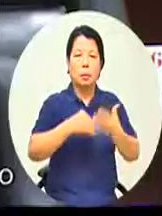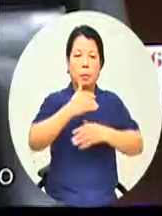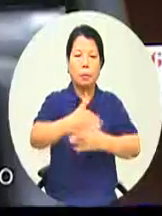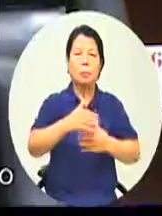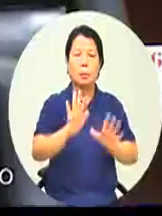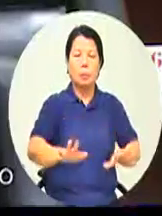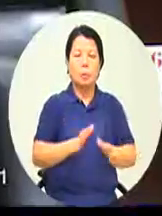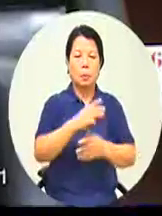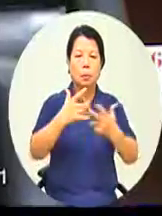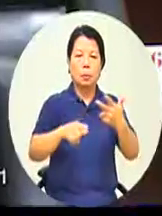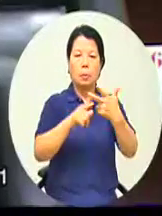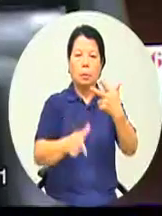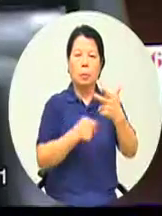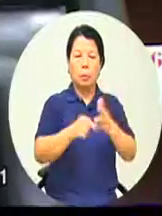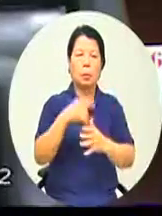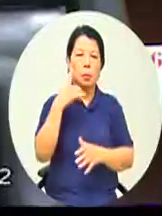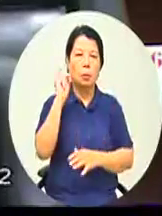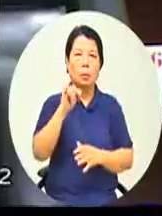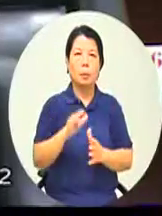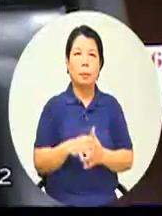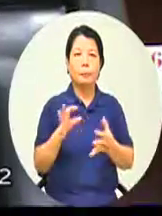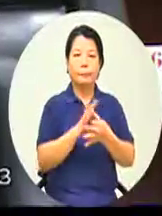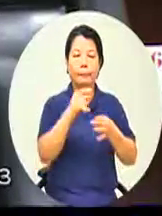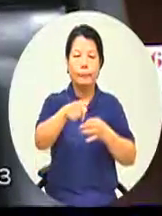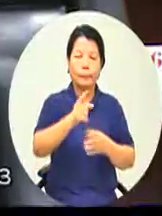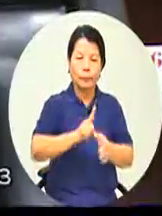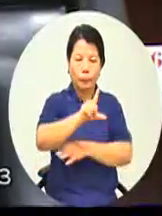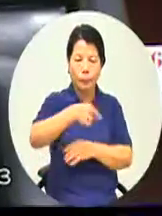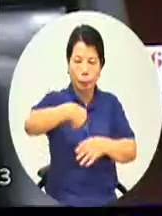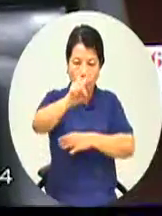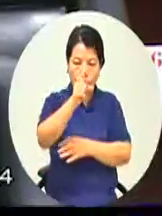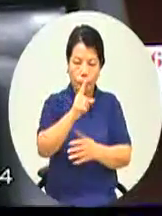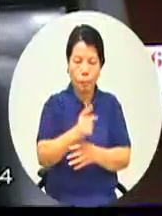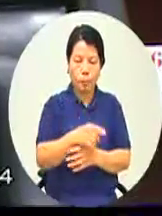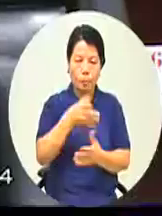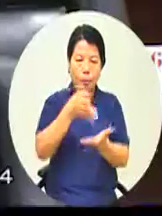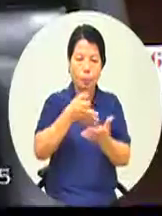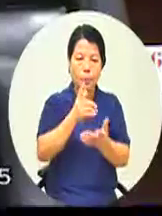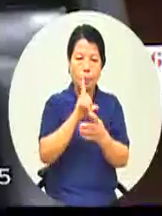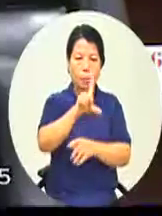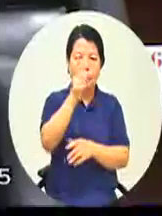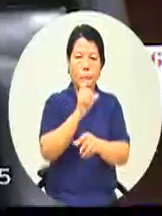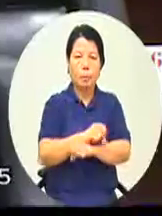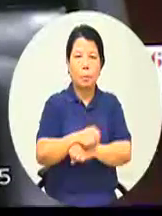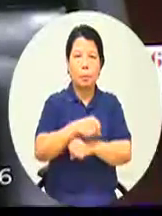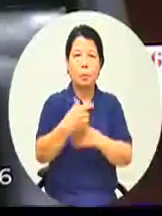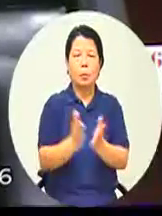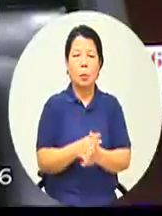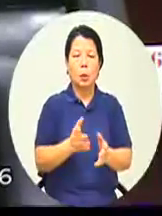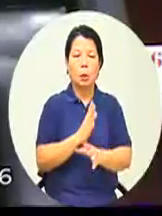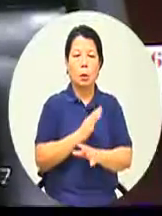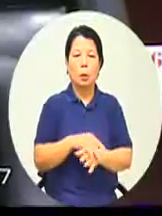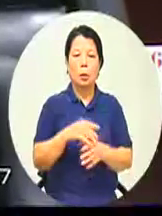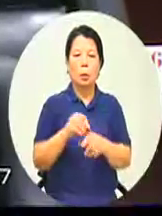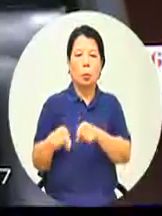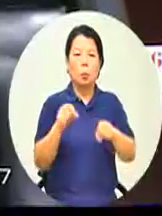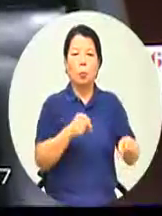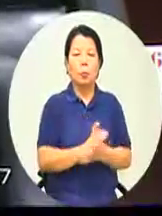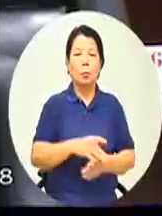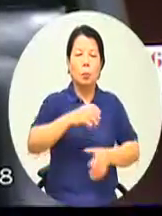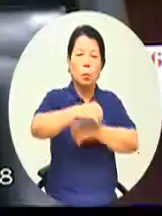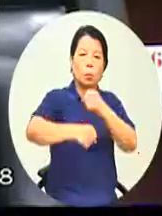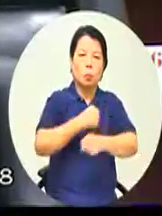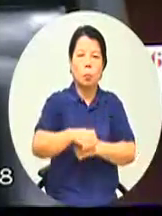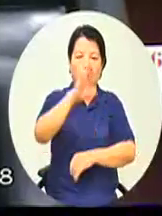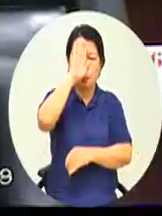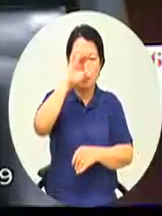是今年的七月有一个妈妈，她因为去上了这个课程，然后延误了我们有过动儿就是过动症的